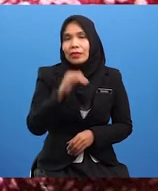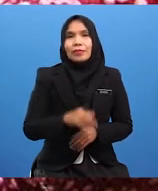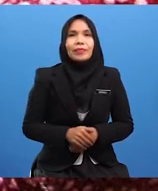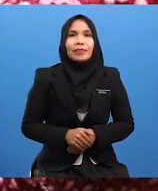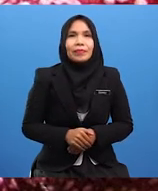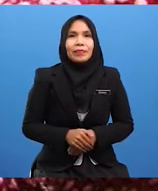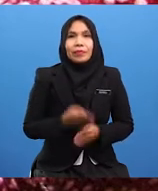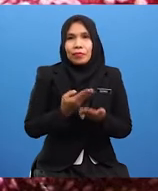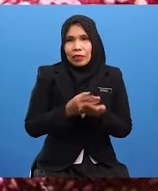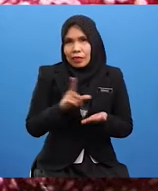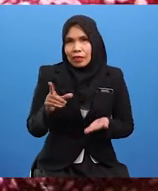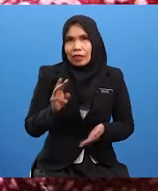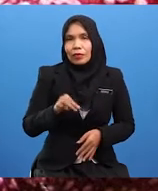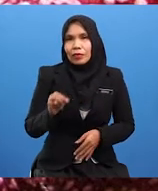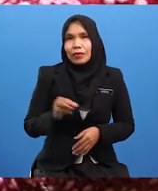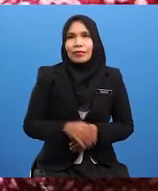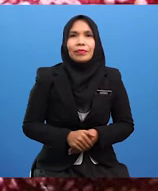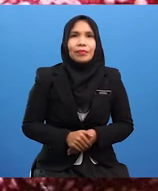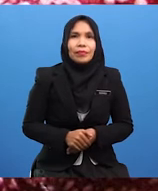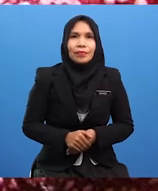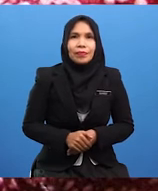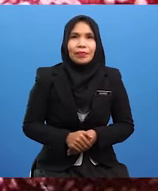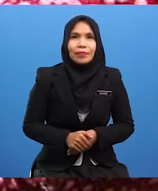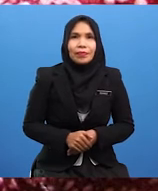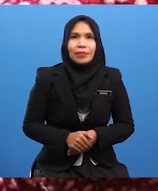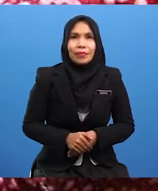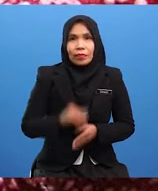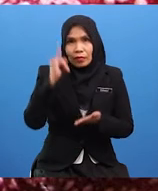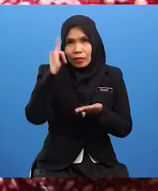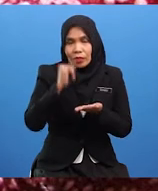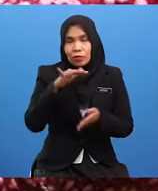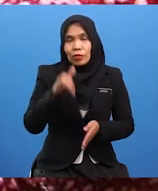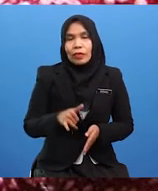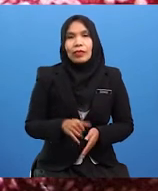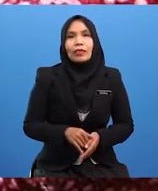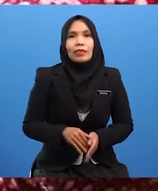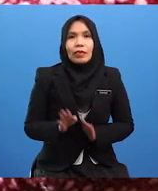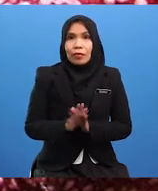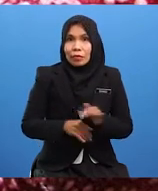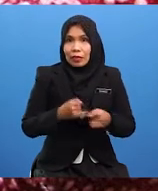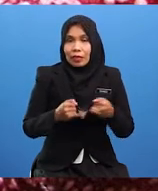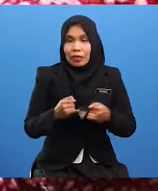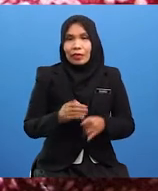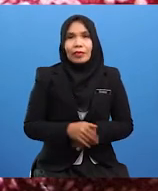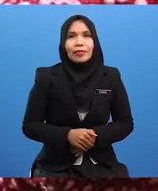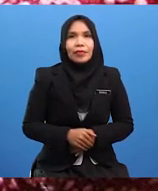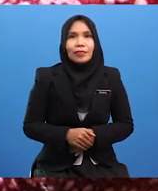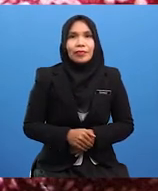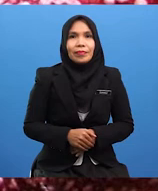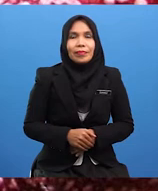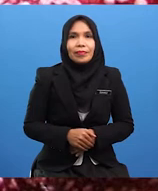murid-murid. Demikianlah ilmu yang berjaya kita kongsikan pada kali ini.